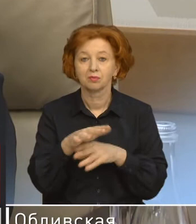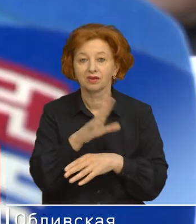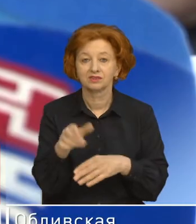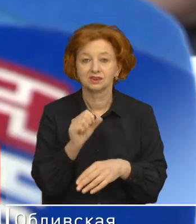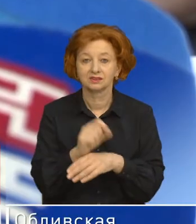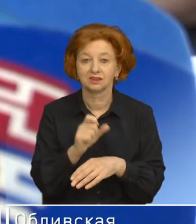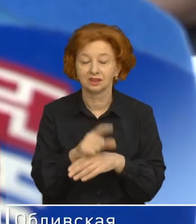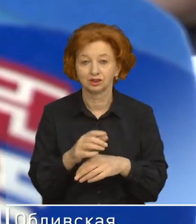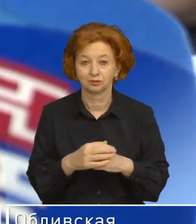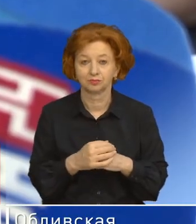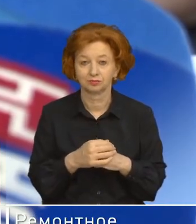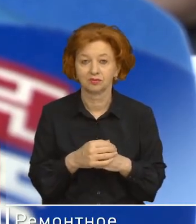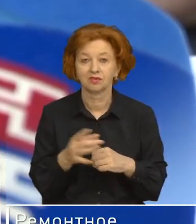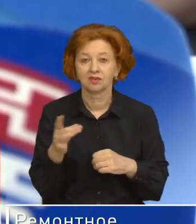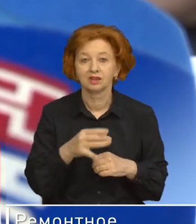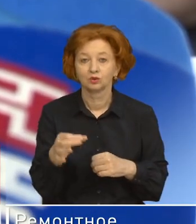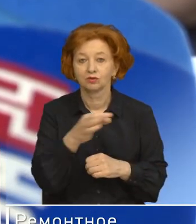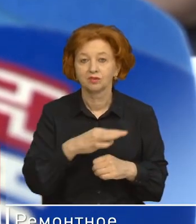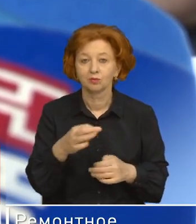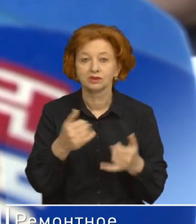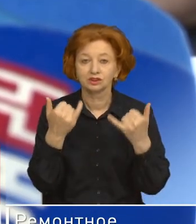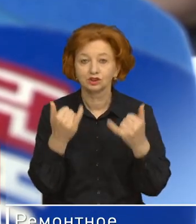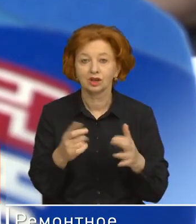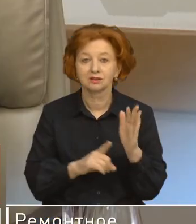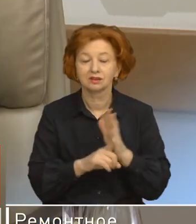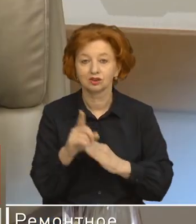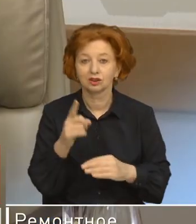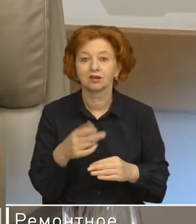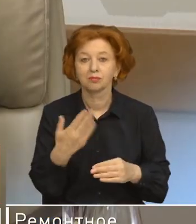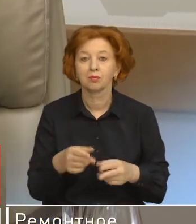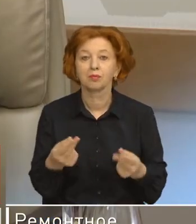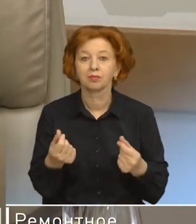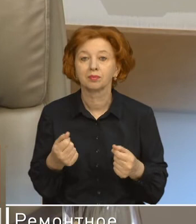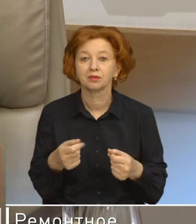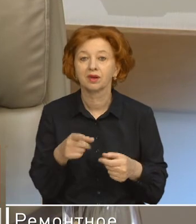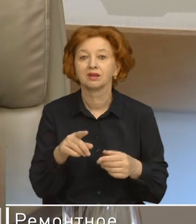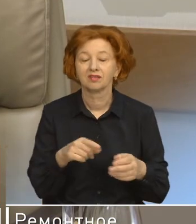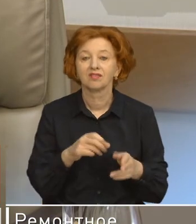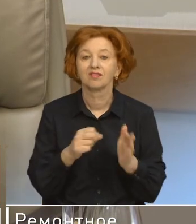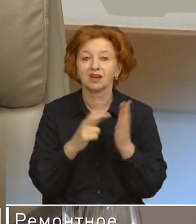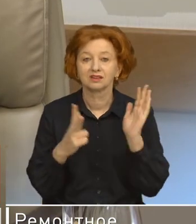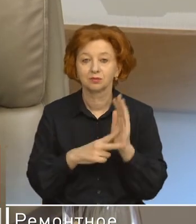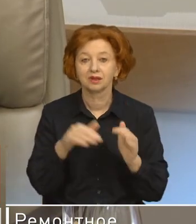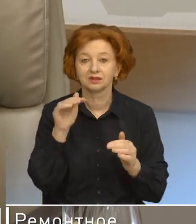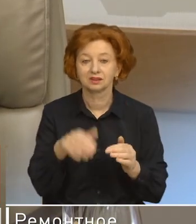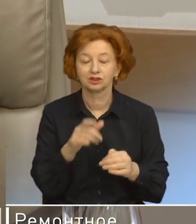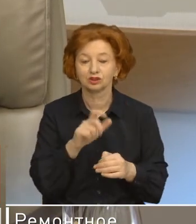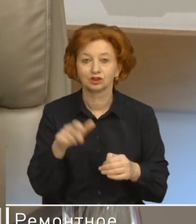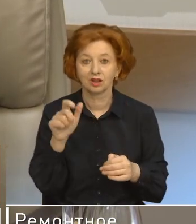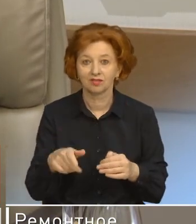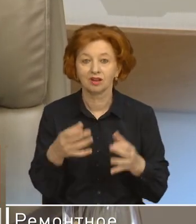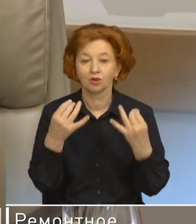задачи. В Ростовской области с начала года количество предпринимателей выросло на 18 тысяч человек, а число